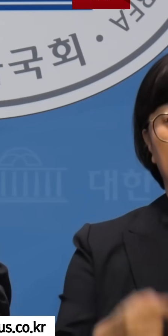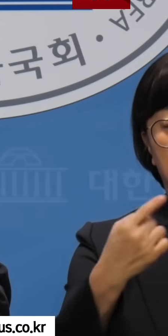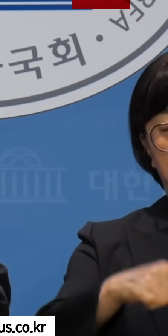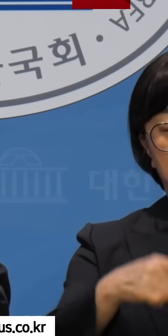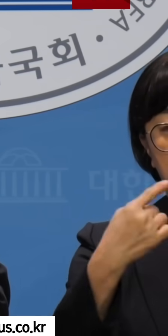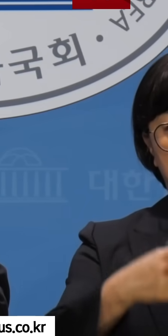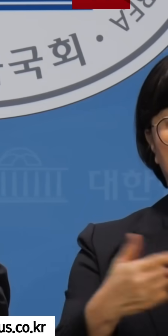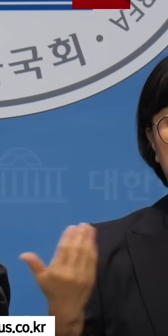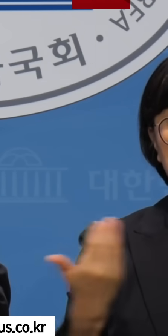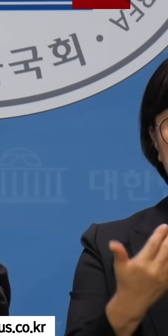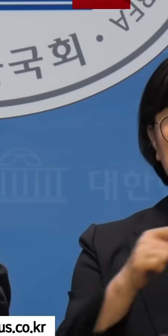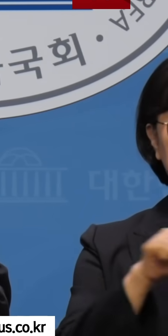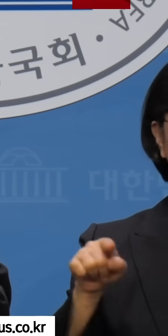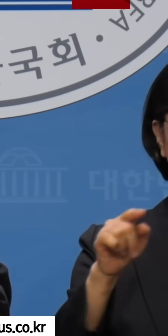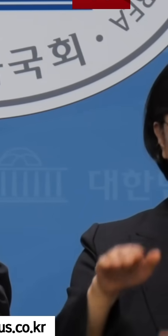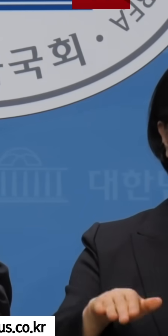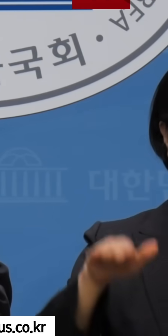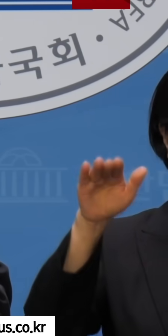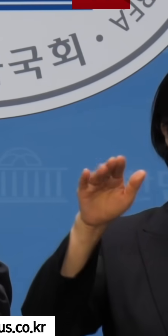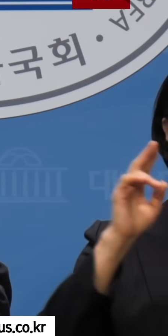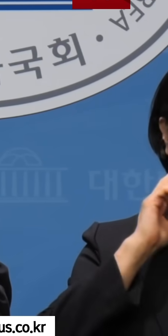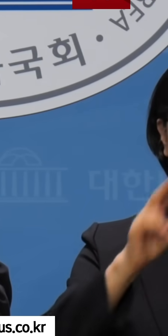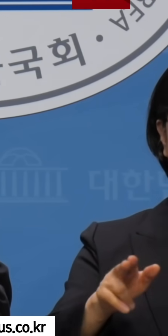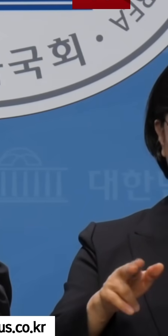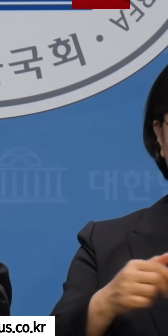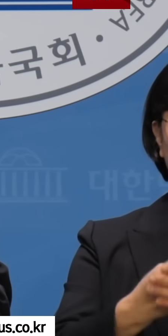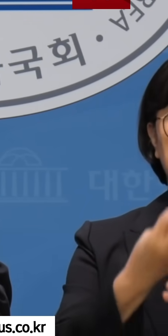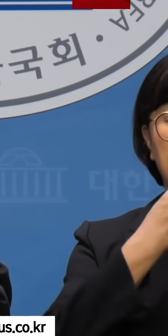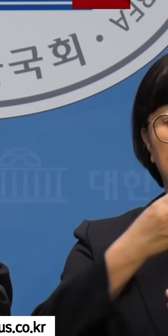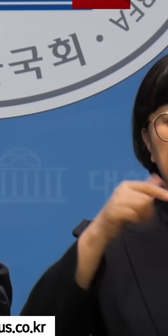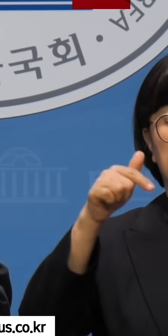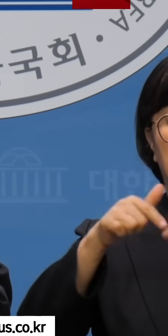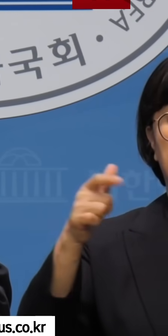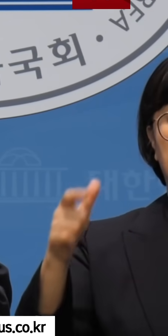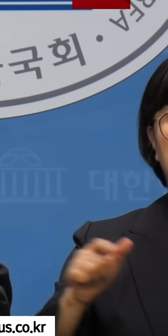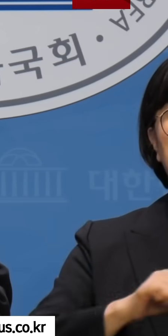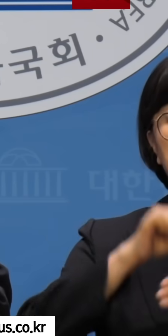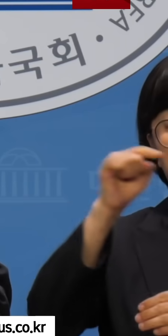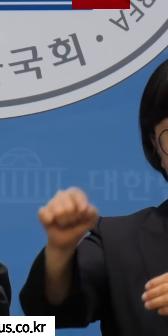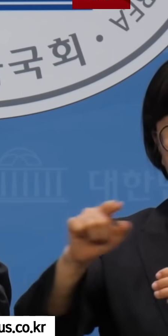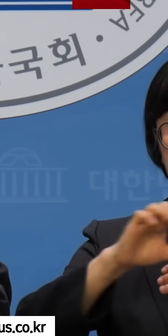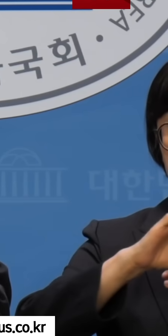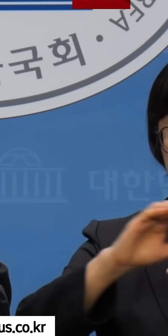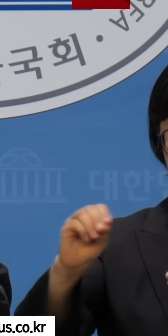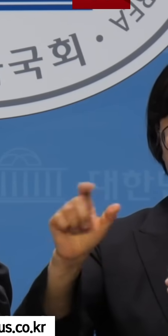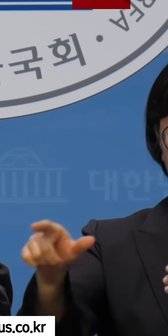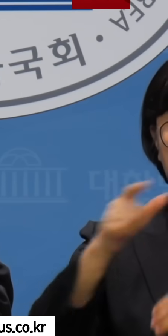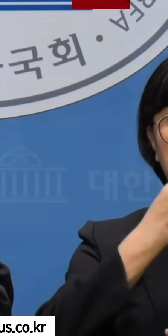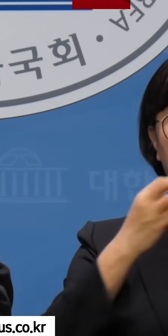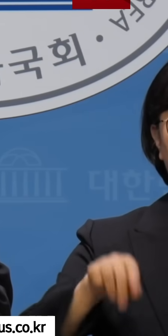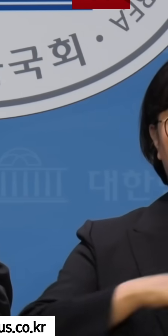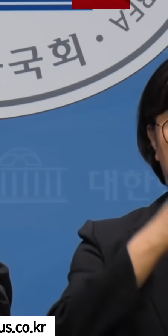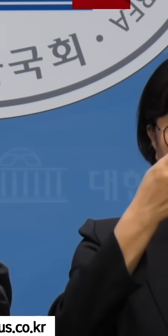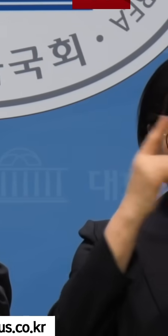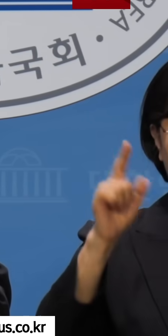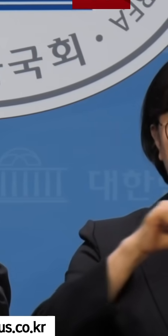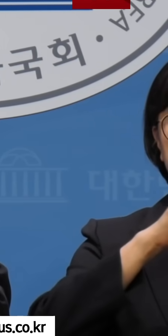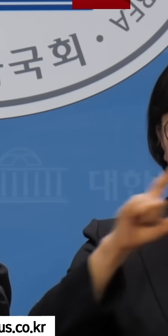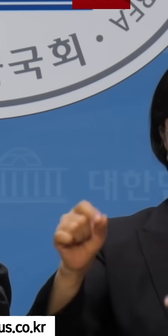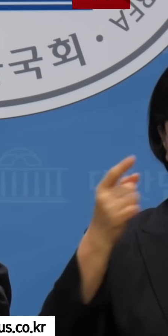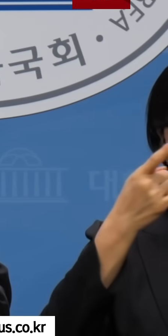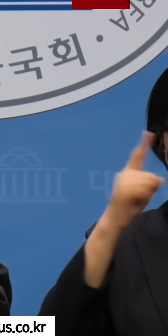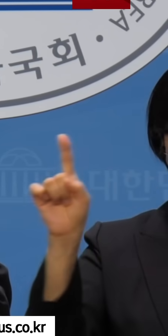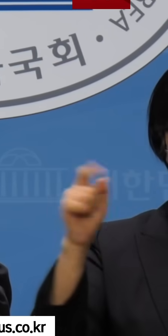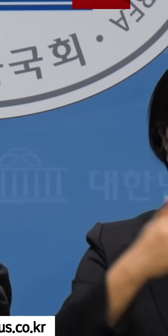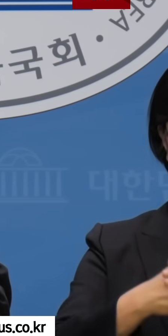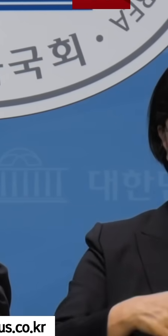교육도 양극화가 심해져 서울 강남과 그 밖의 지역으로, 수도권 대학과 지방 대학으로